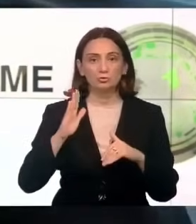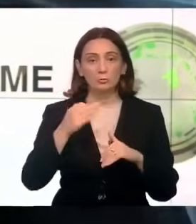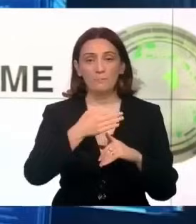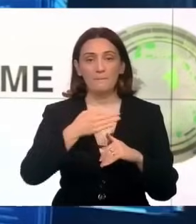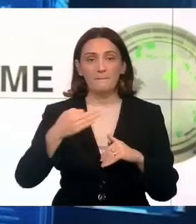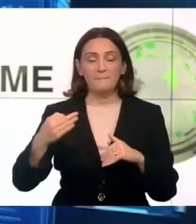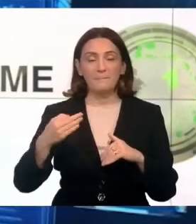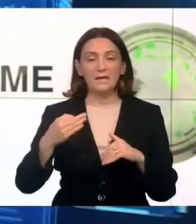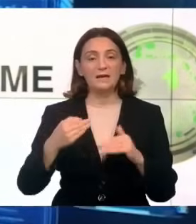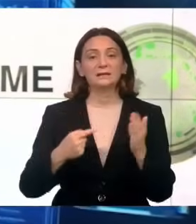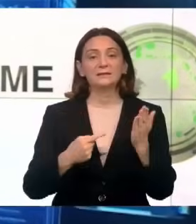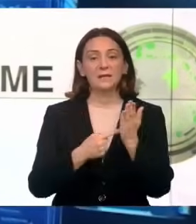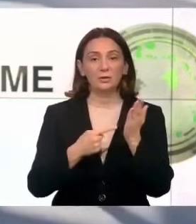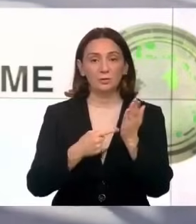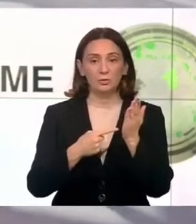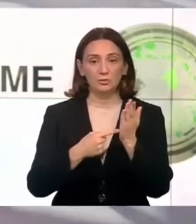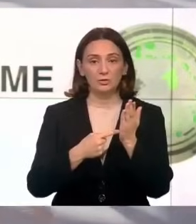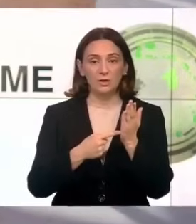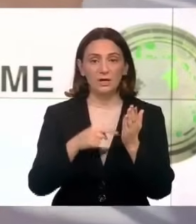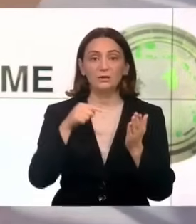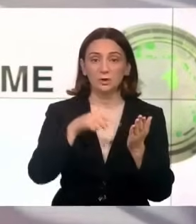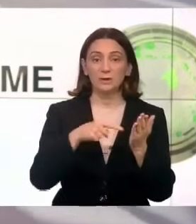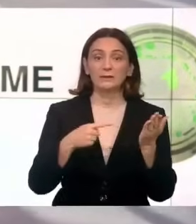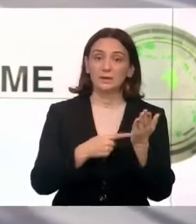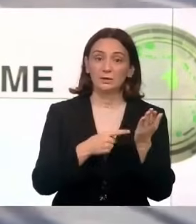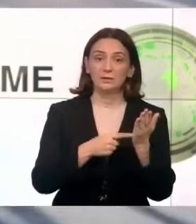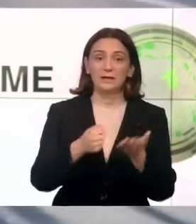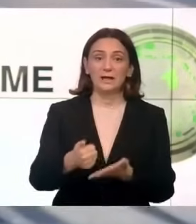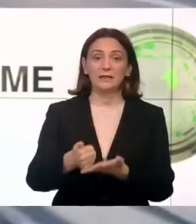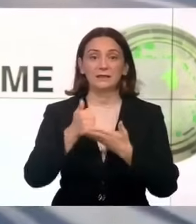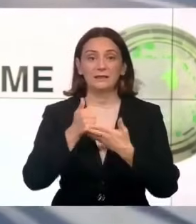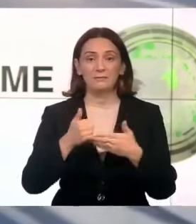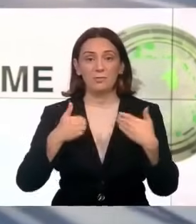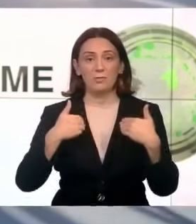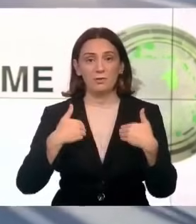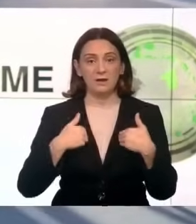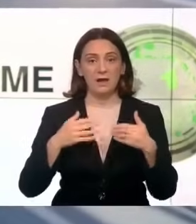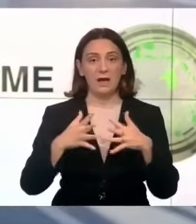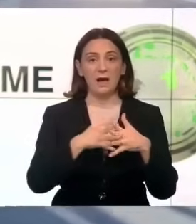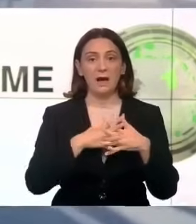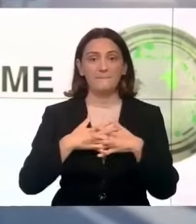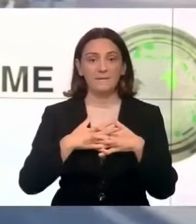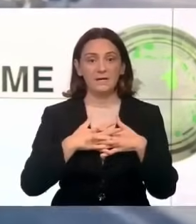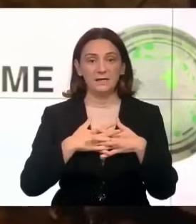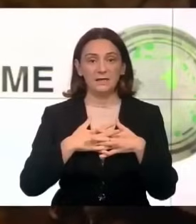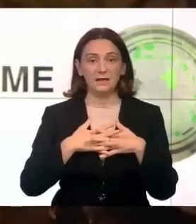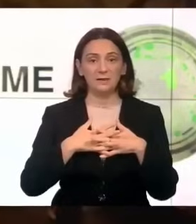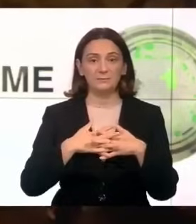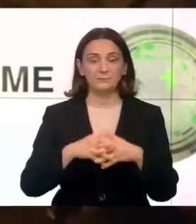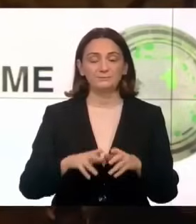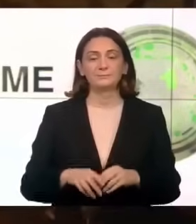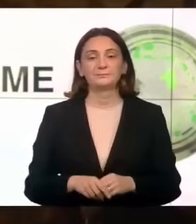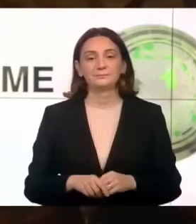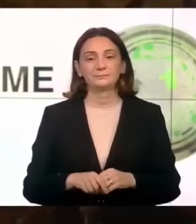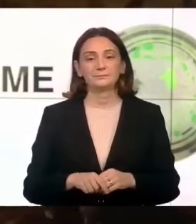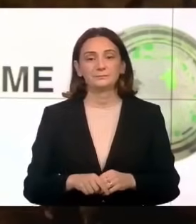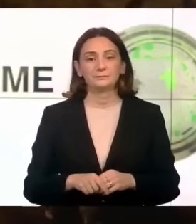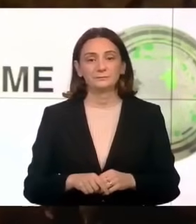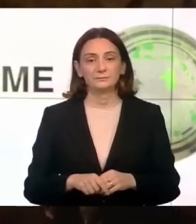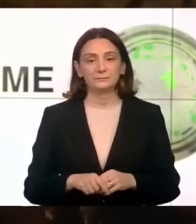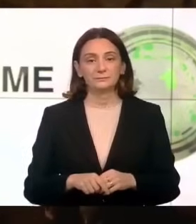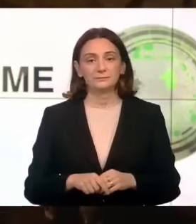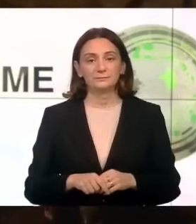e sigurisë kombëtare. Synimi është që Shtetet e Bashkuara të Amerikës të kenë rol drejtues në inteligjencën artificiale.